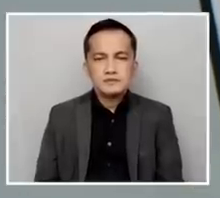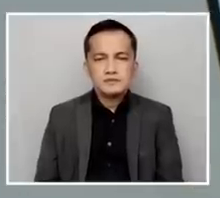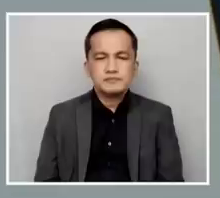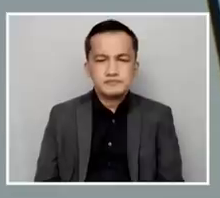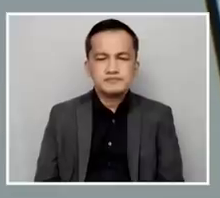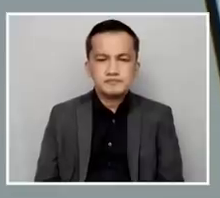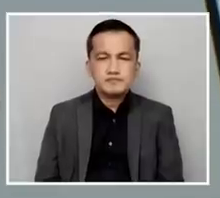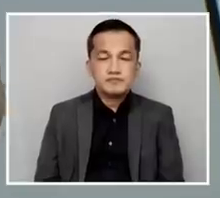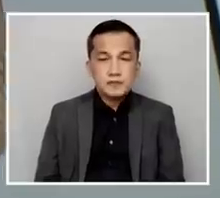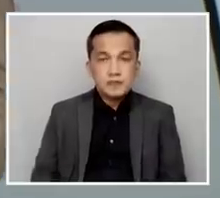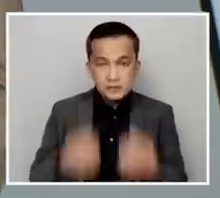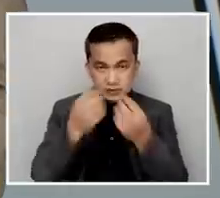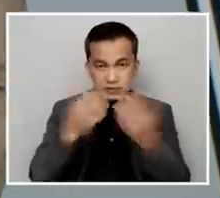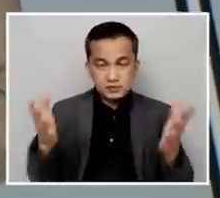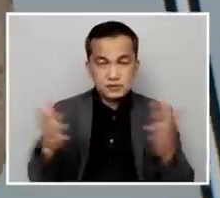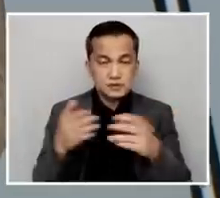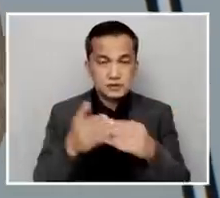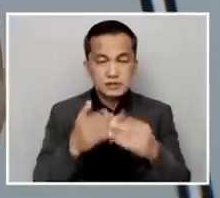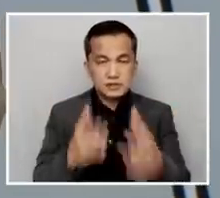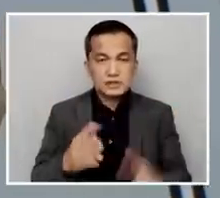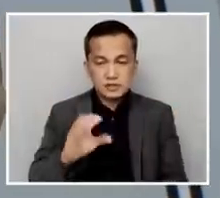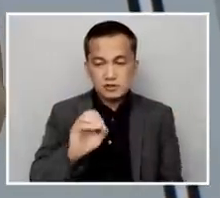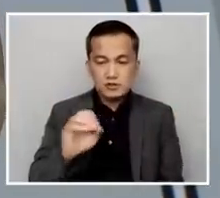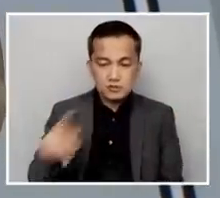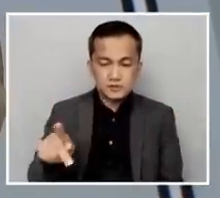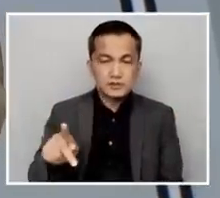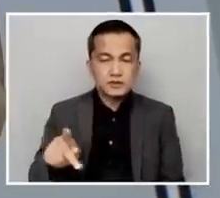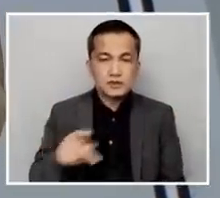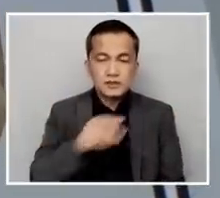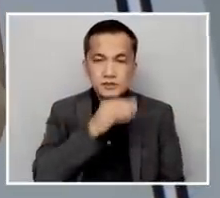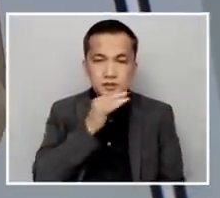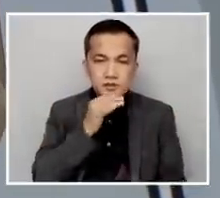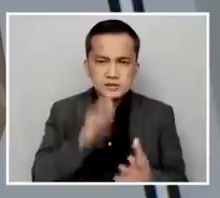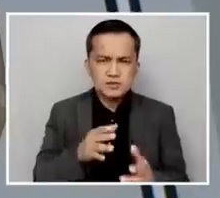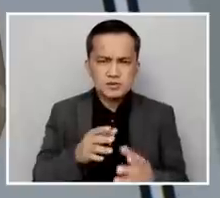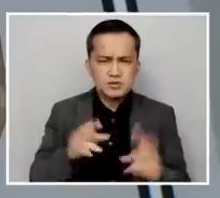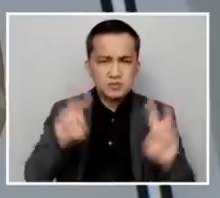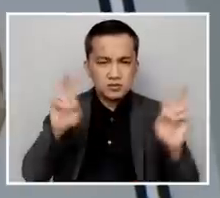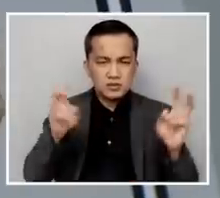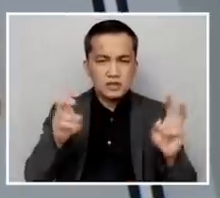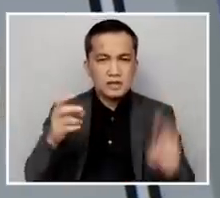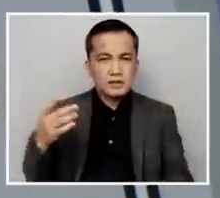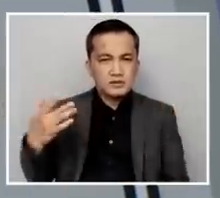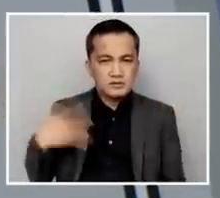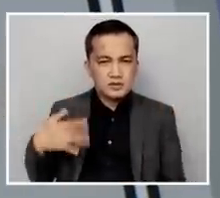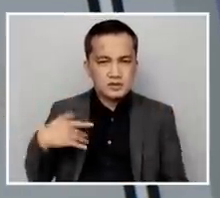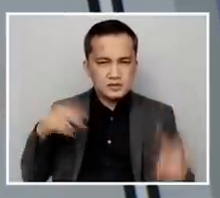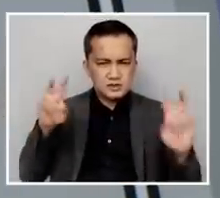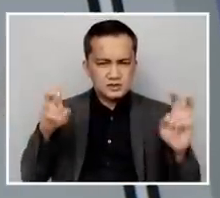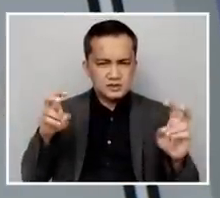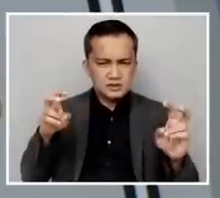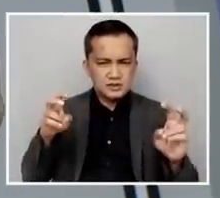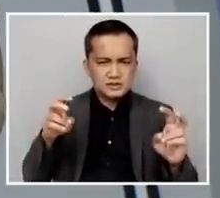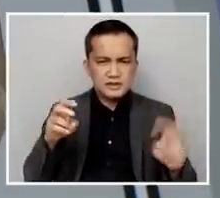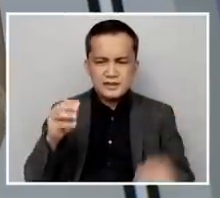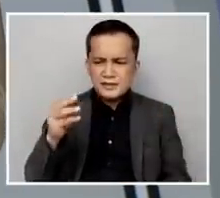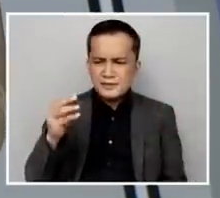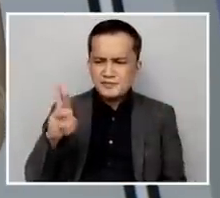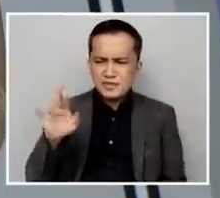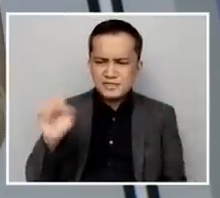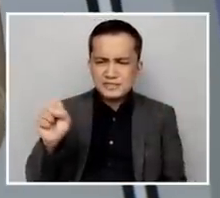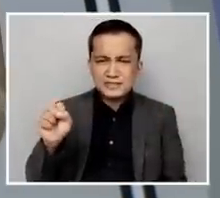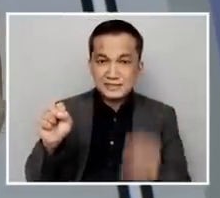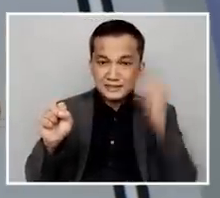Siniwalat ng isang leader ng isang kooperatibang magsasaka ang umano'y modus na tinaguriang Mrs. Sibuyas